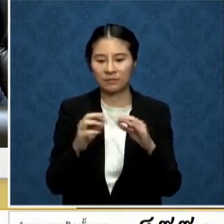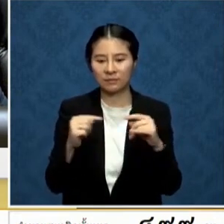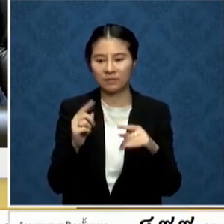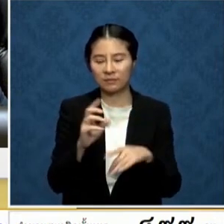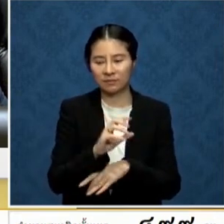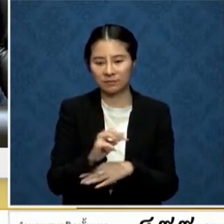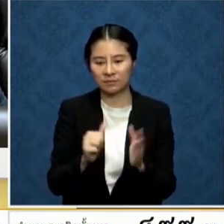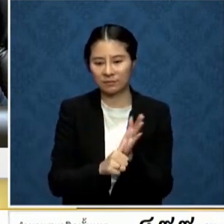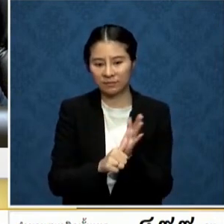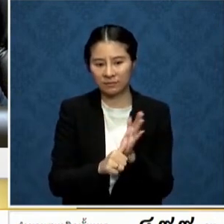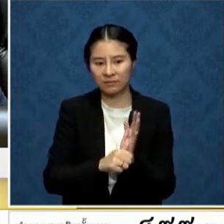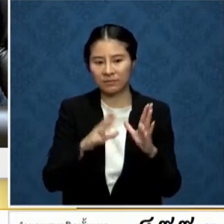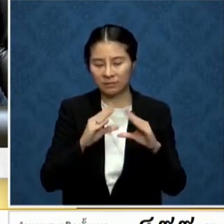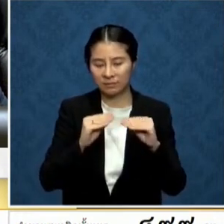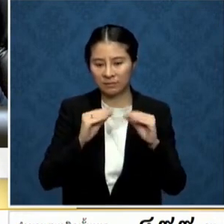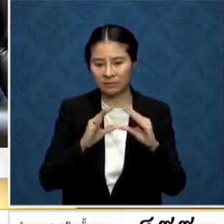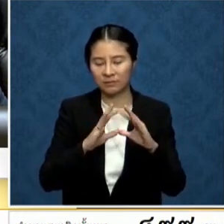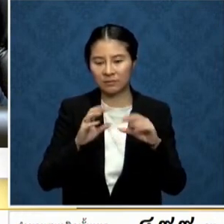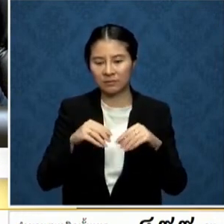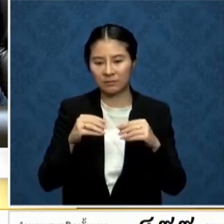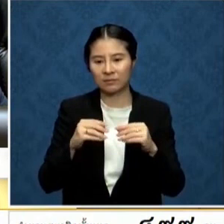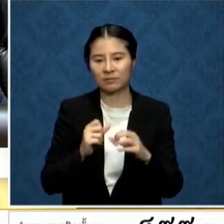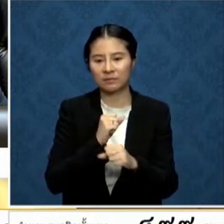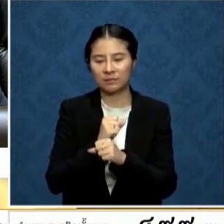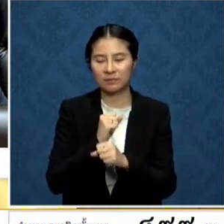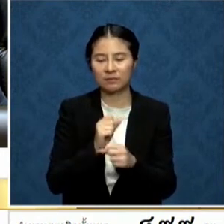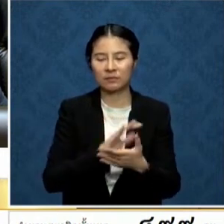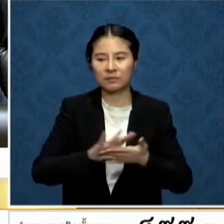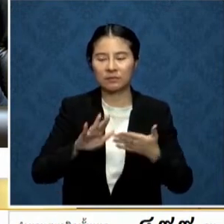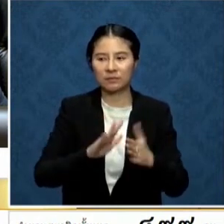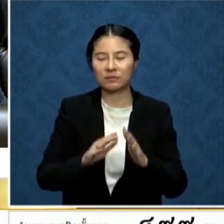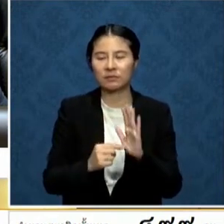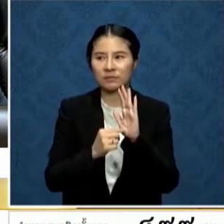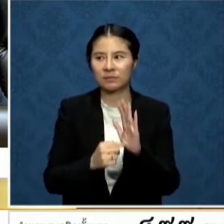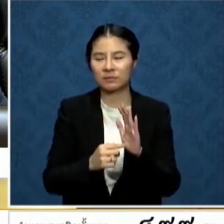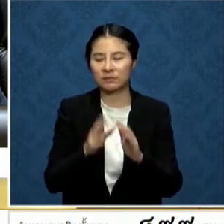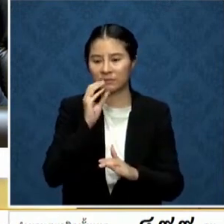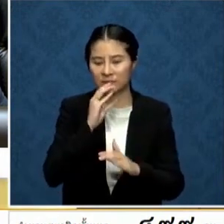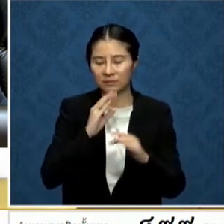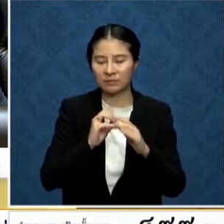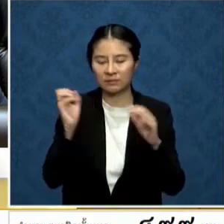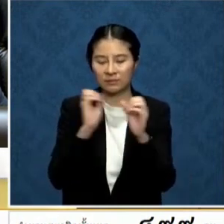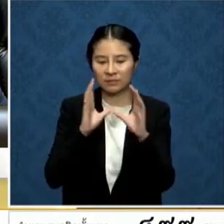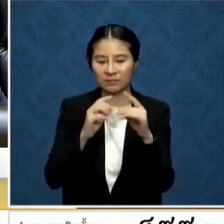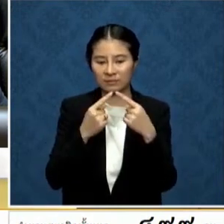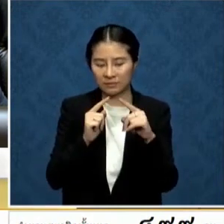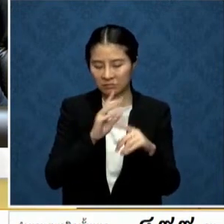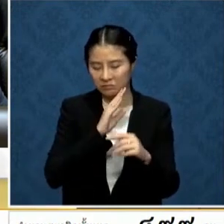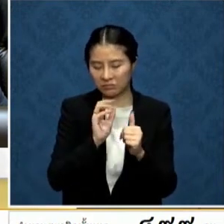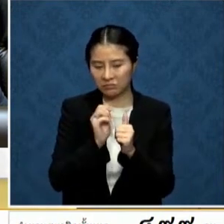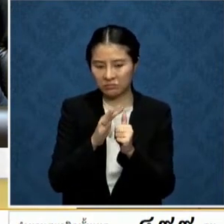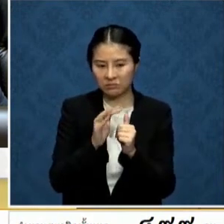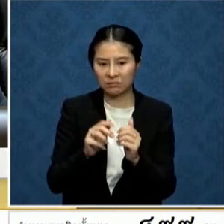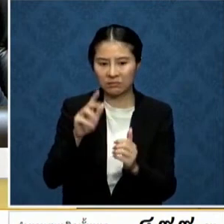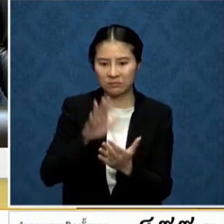แก้ข้อบังคับประชุมสภาเพื่อให้สภาแห่งนี้ทำงานได้ยังมีประสิทธิภาพมากขึ้นท่านก็เสนอประกบมาสิครับหรือถ้ายังเสนอไม่ทันยังไม่มี